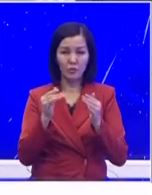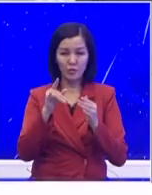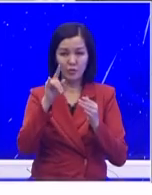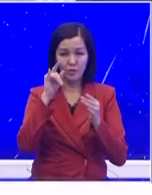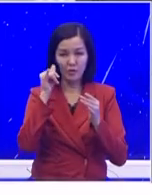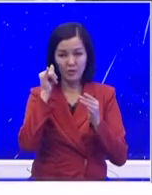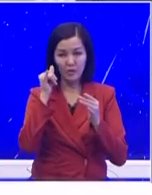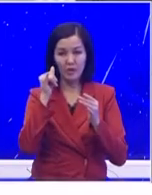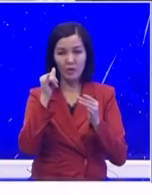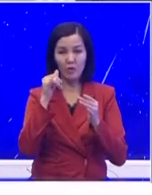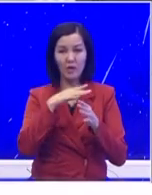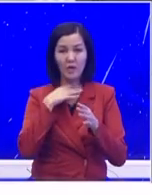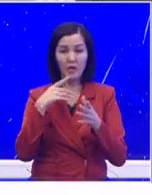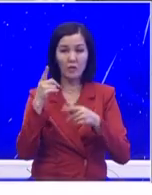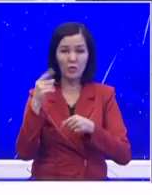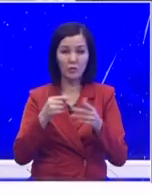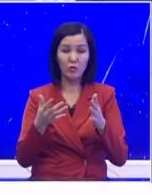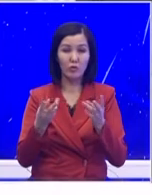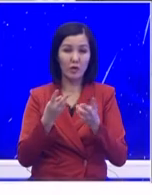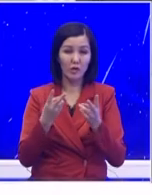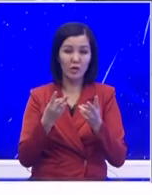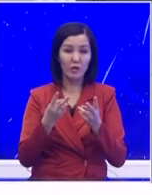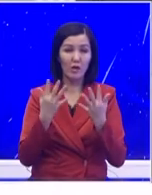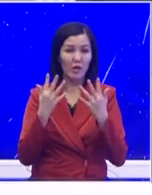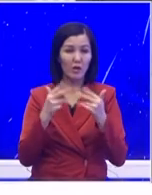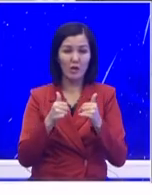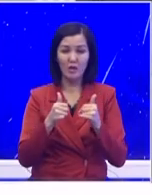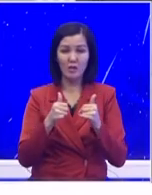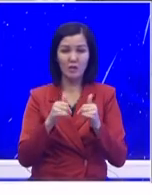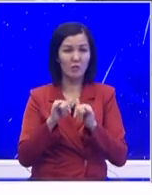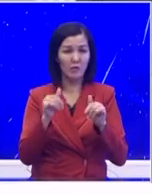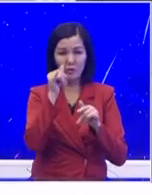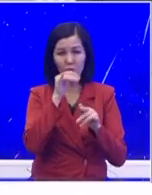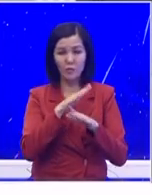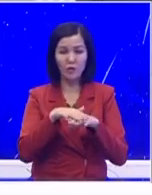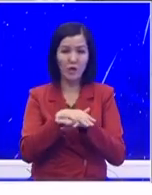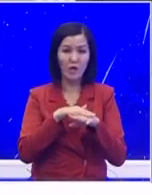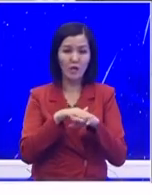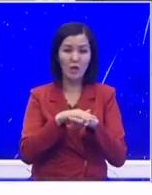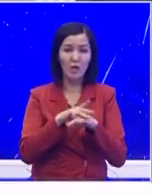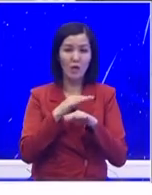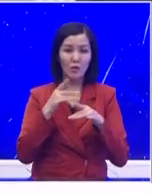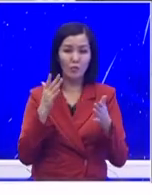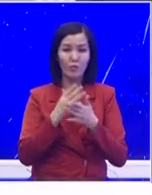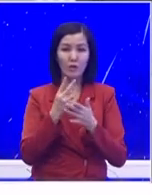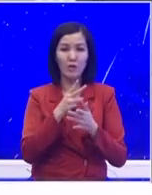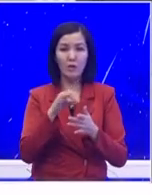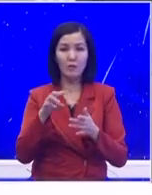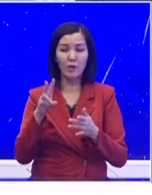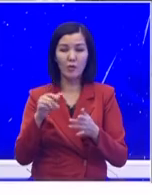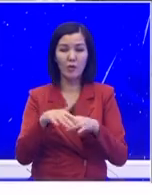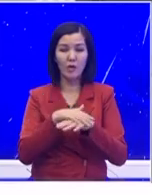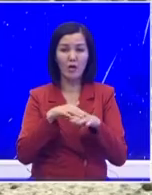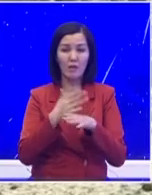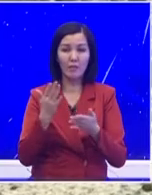бізде ет те болмайды, сүт те болмайды, малдың басы көбеймейді. Халықтың саны жылдан жылға өсіп отыр. Қазір облыста 2 миллионнан аса халық